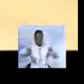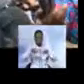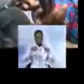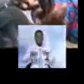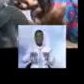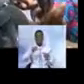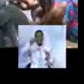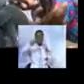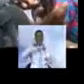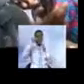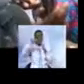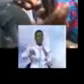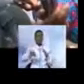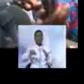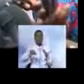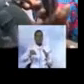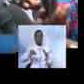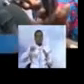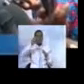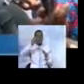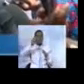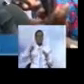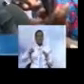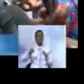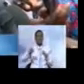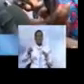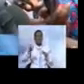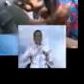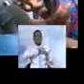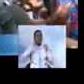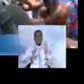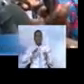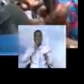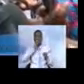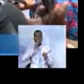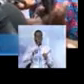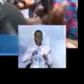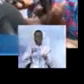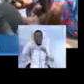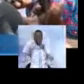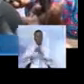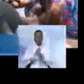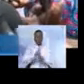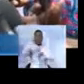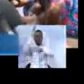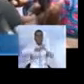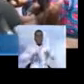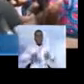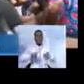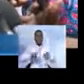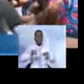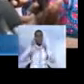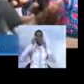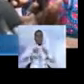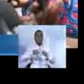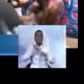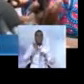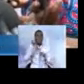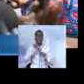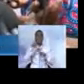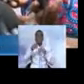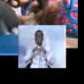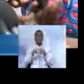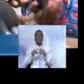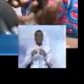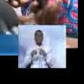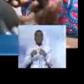Une fois que les commissaires sont installés, ils appellent l'affaire qui a été